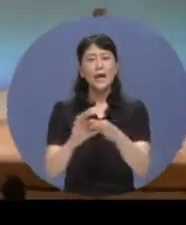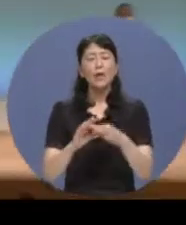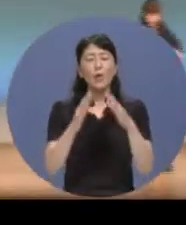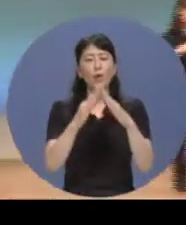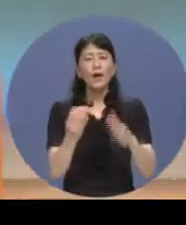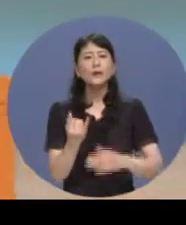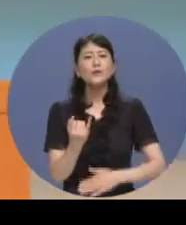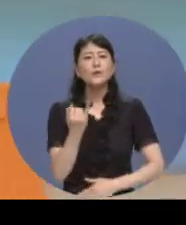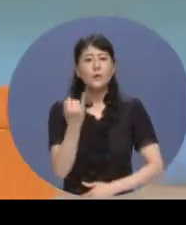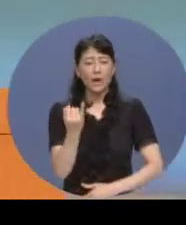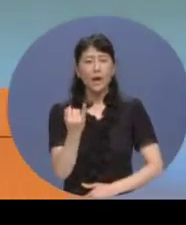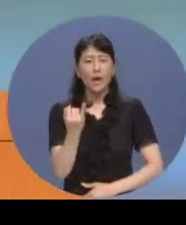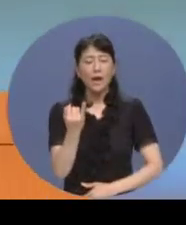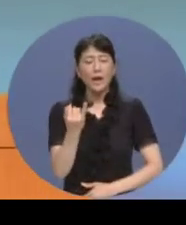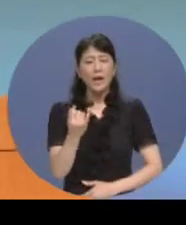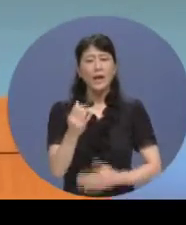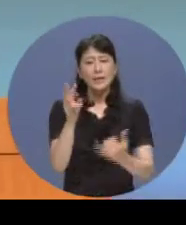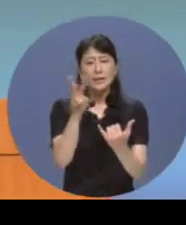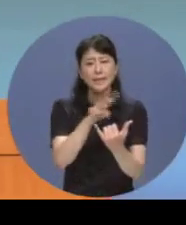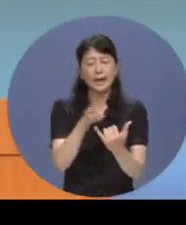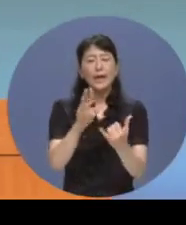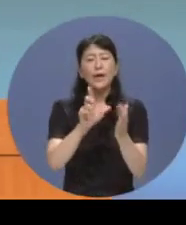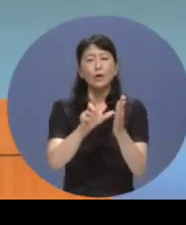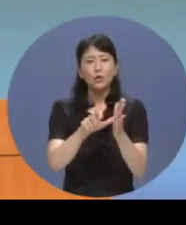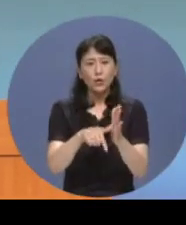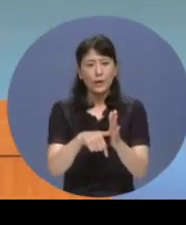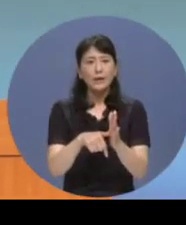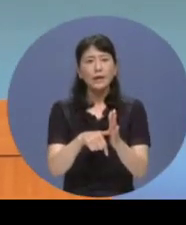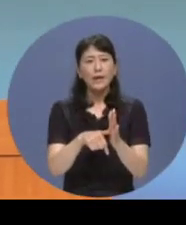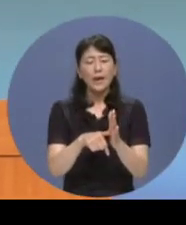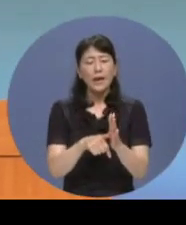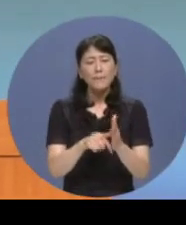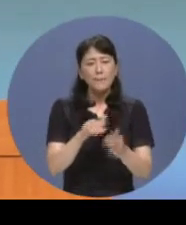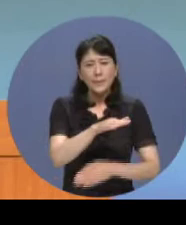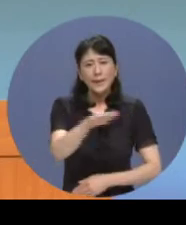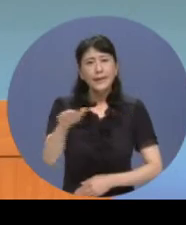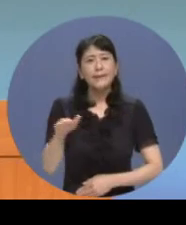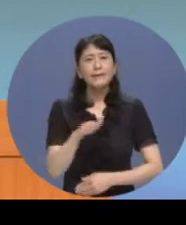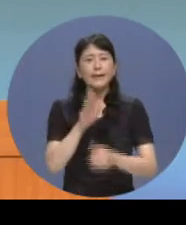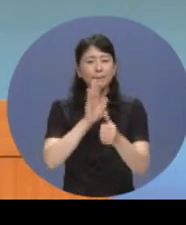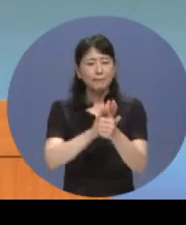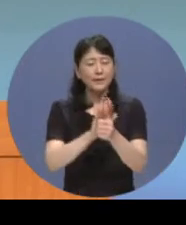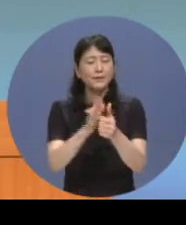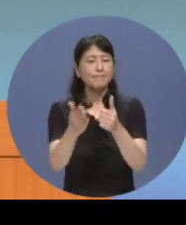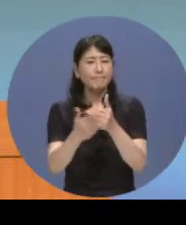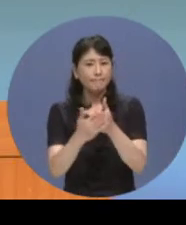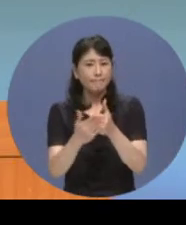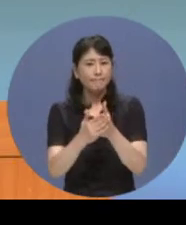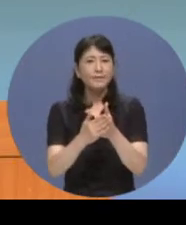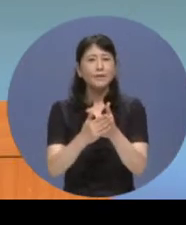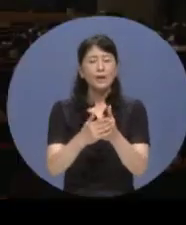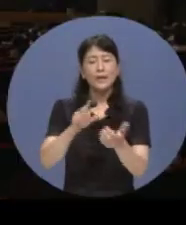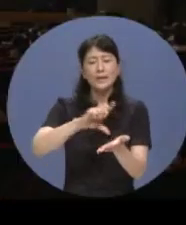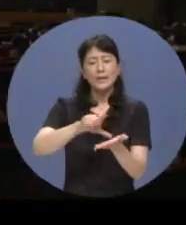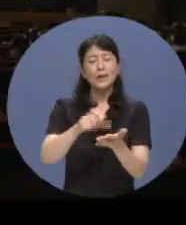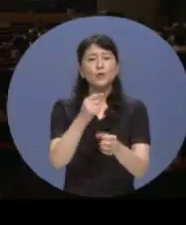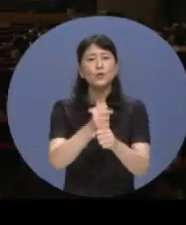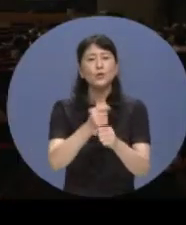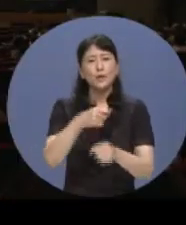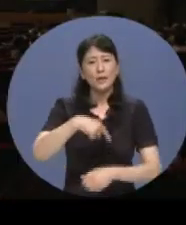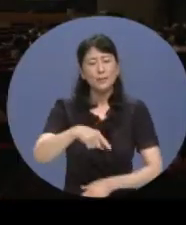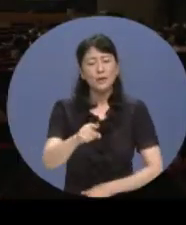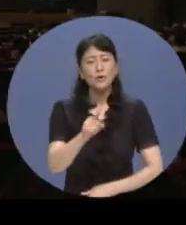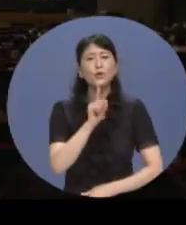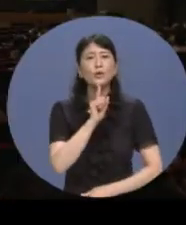会の東堂会長が、災害時にみんなで助け合える地域を作っていきましょうと述べました。